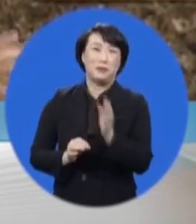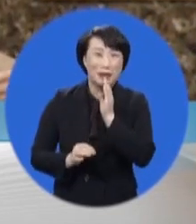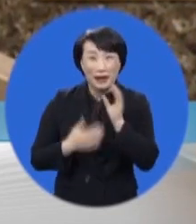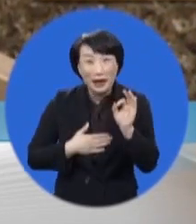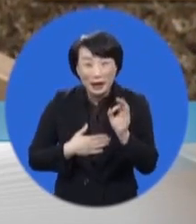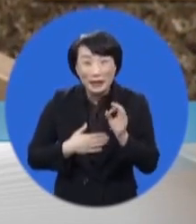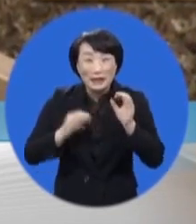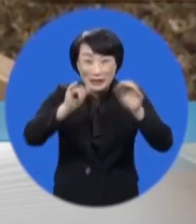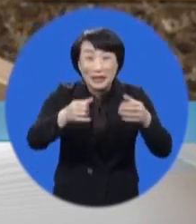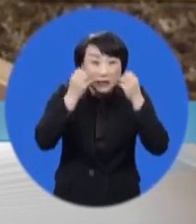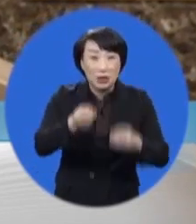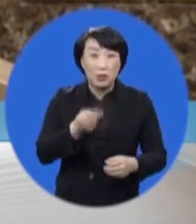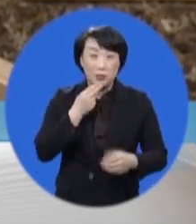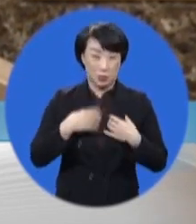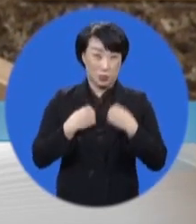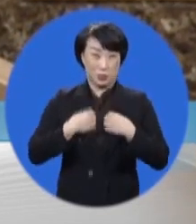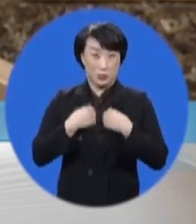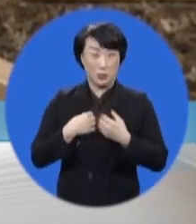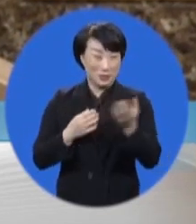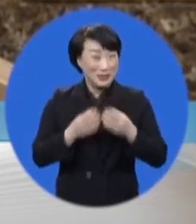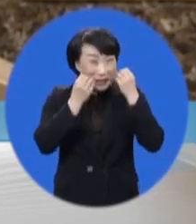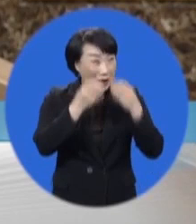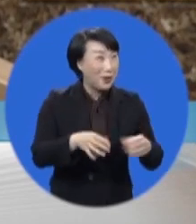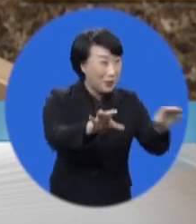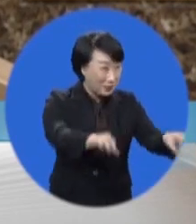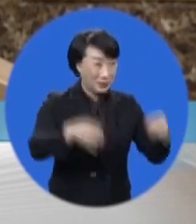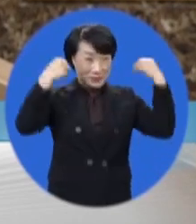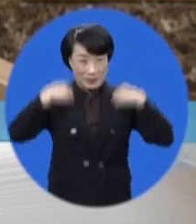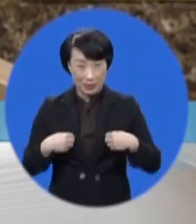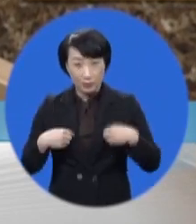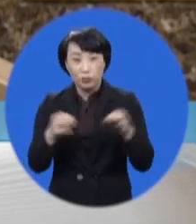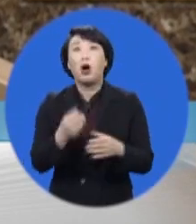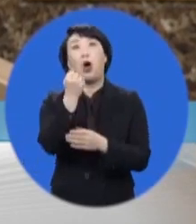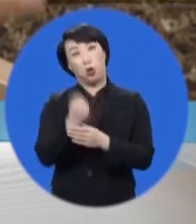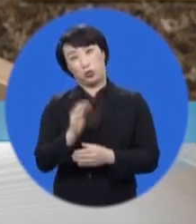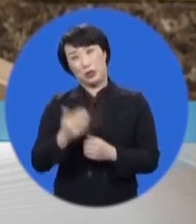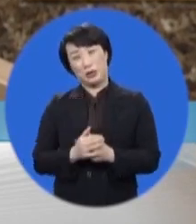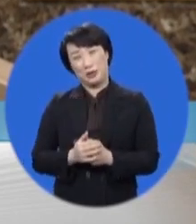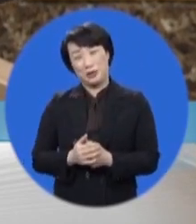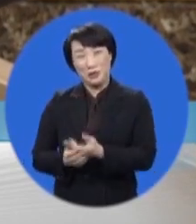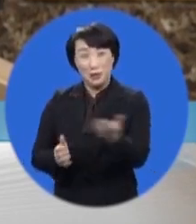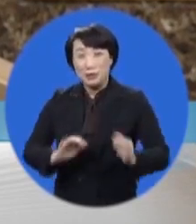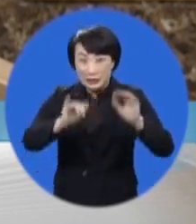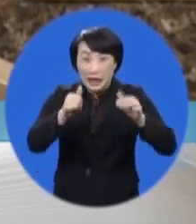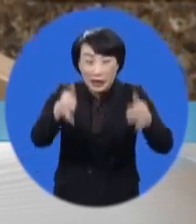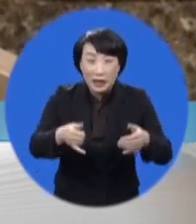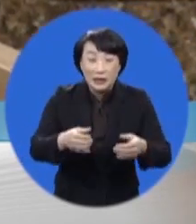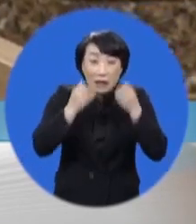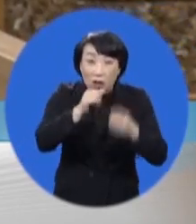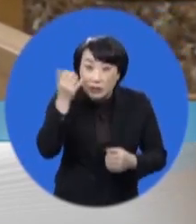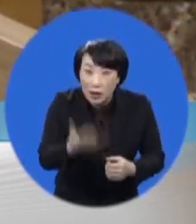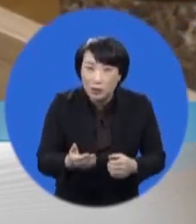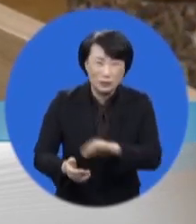새 것이 없어요. 보세요, 옷도 이야 새 것이다. 입는 순간에 헌 것입니다. 네, 이 세상에 무슨 새 것이